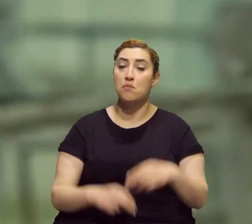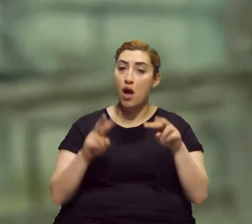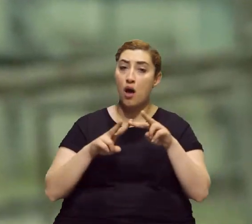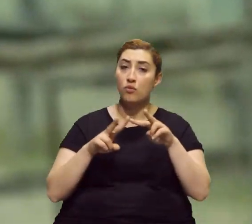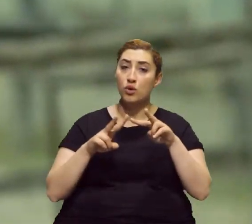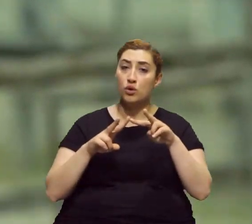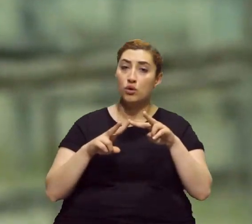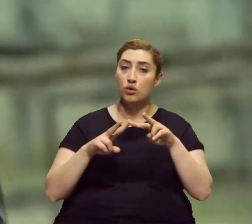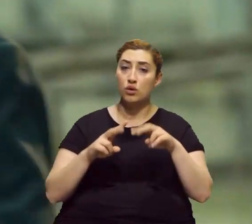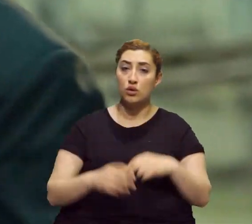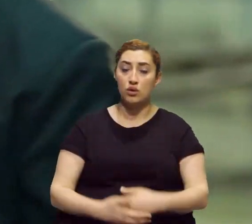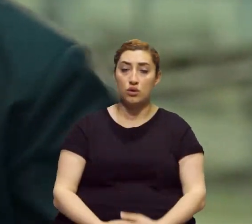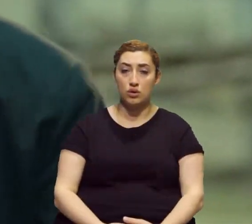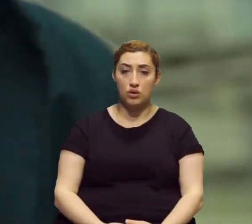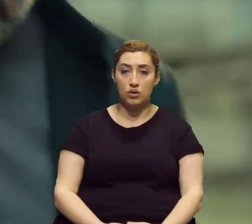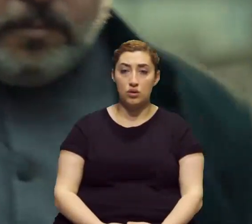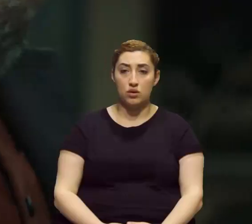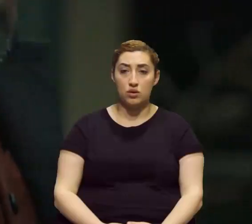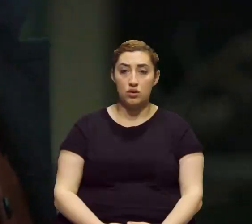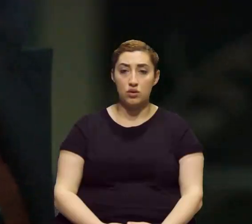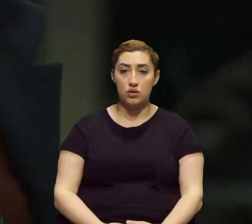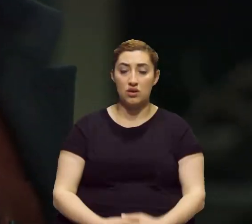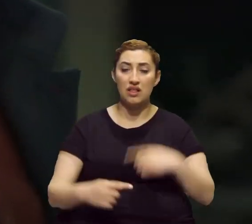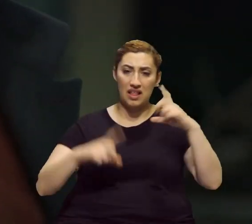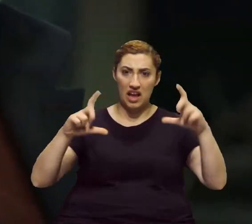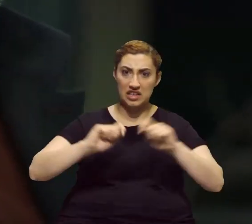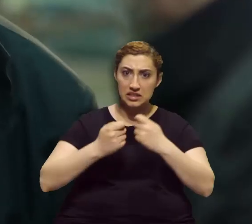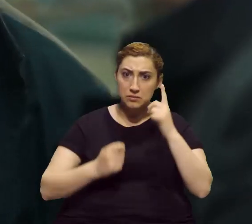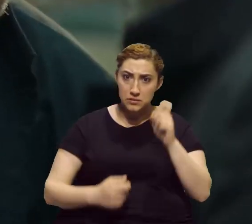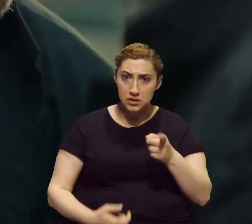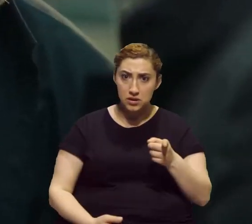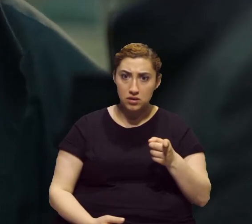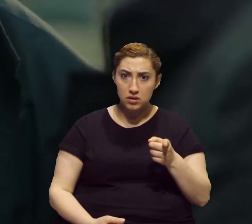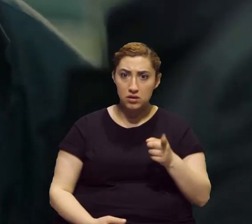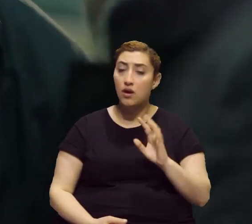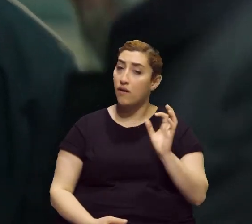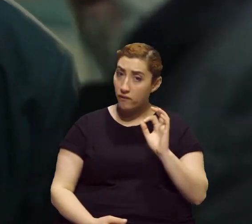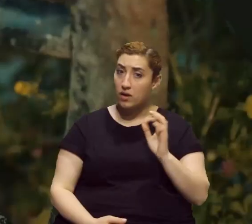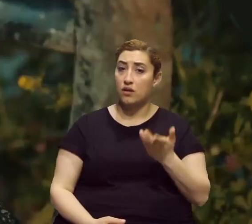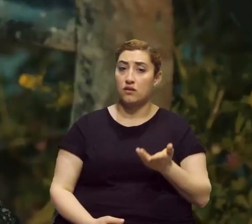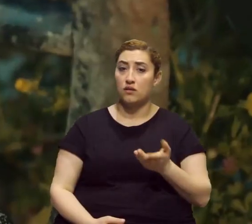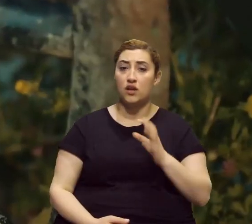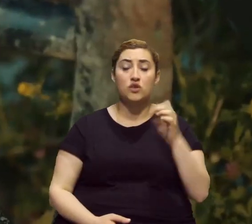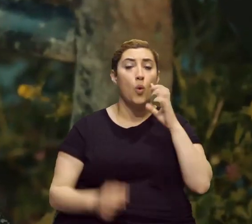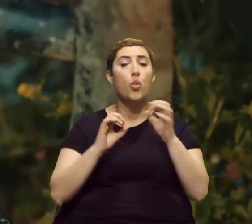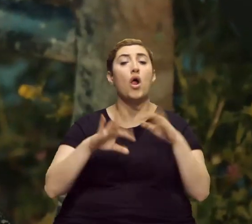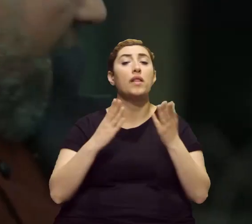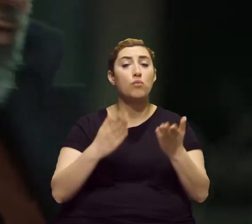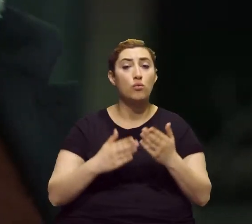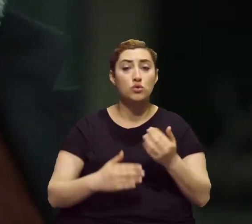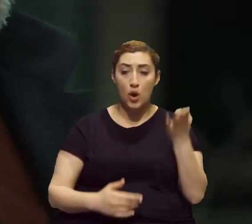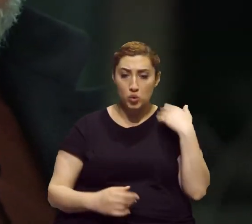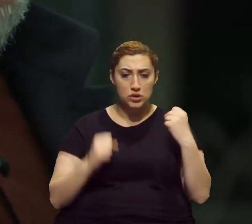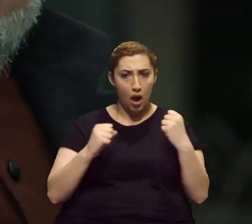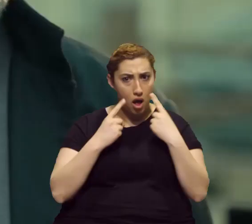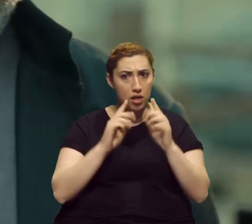Mahmut! Mahmut kapıya doğru yürüyor. Tekerlek mi kırılmış? Evet ağam. Hiç mi kontrol etmiyorsunuz? Daha